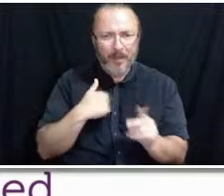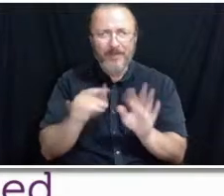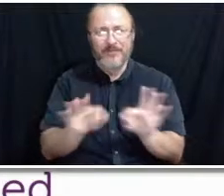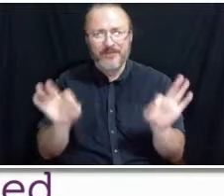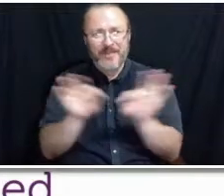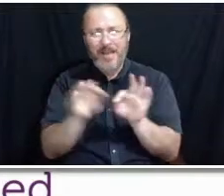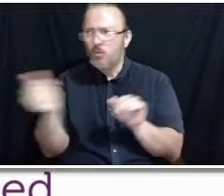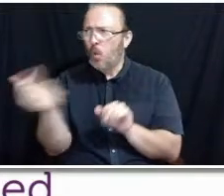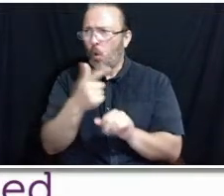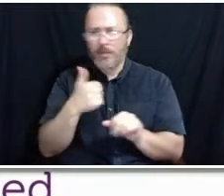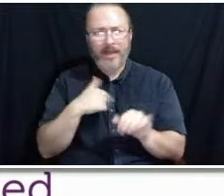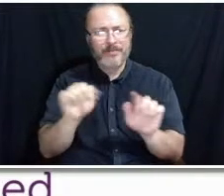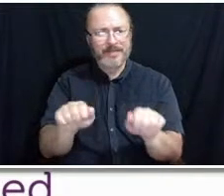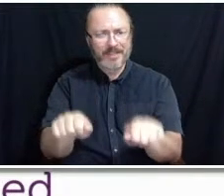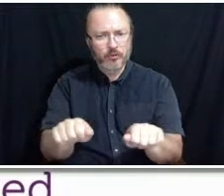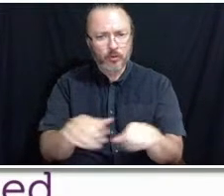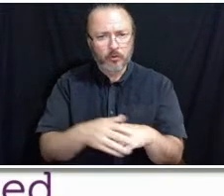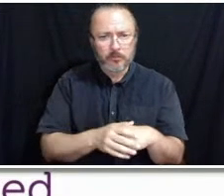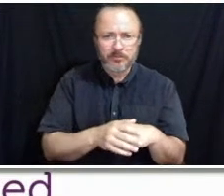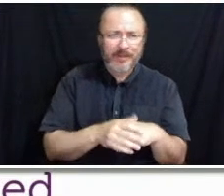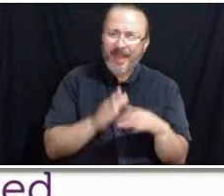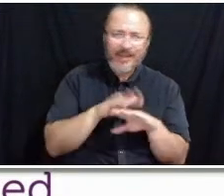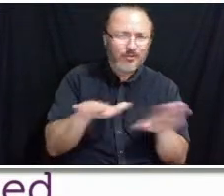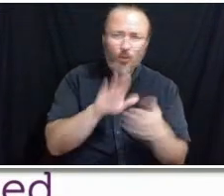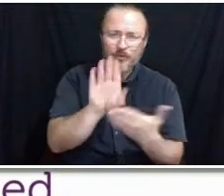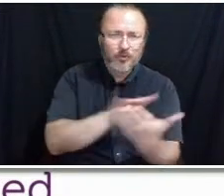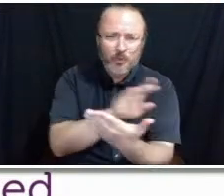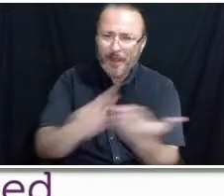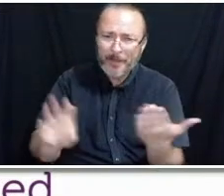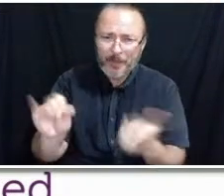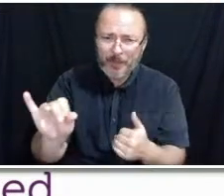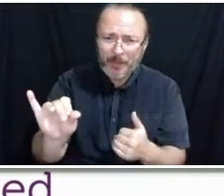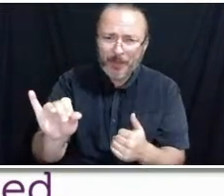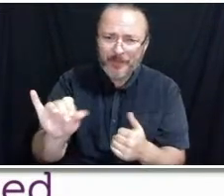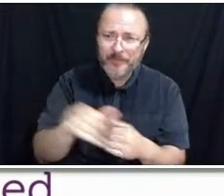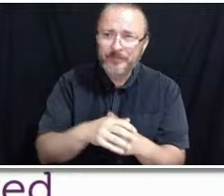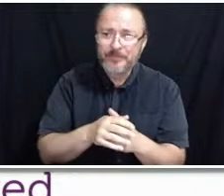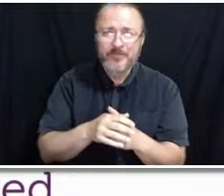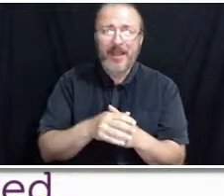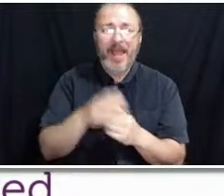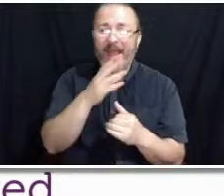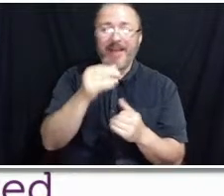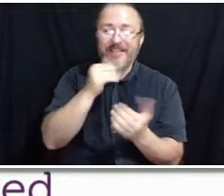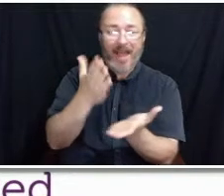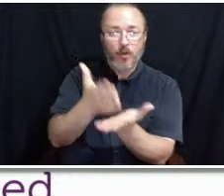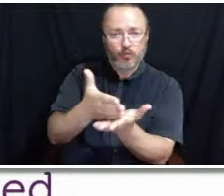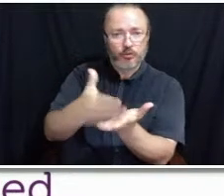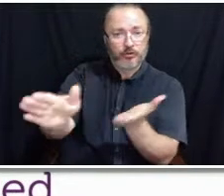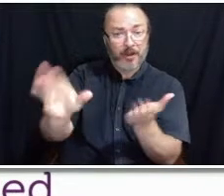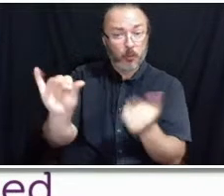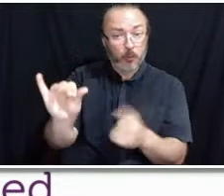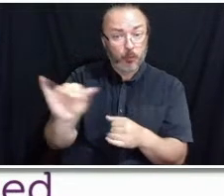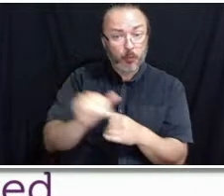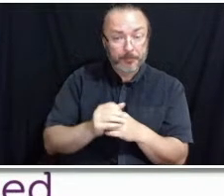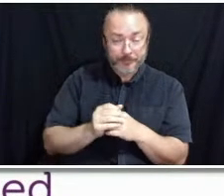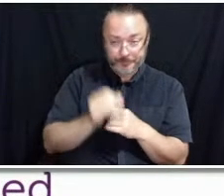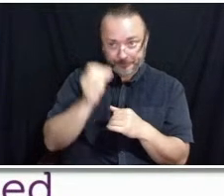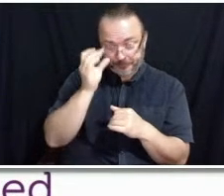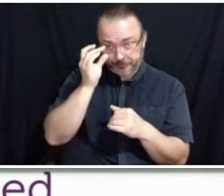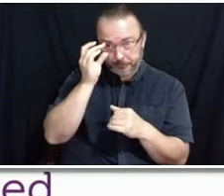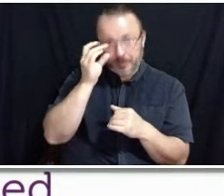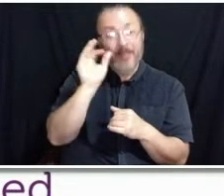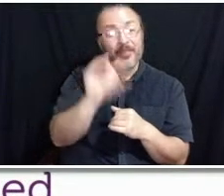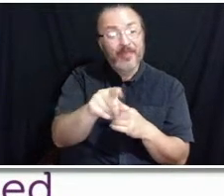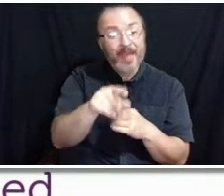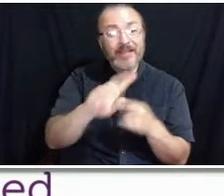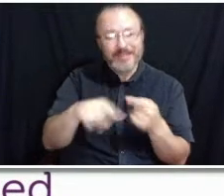potentiel. L'inclusion, c'est la lutte contre la discrimination. C'est ne rejeter personne. L'inclusion,